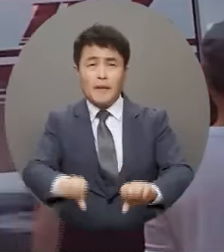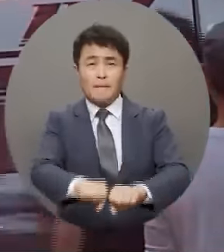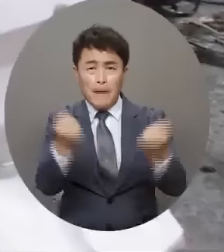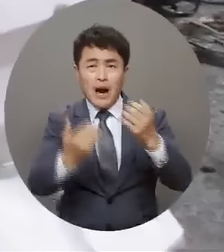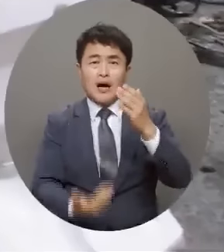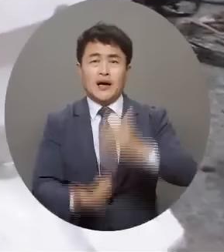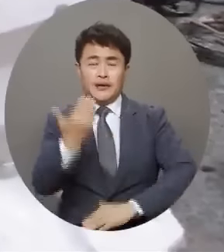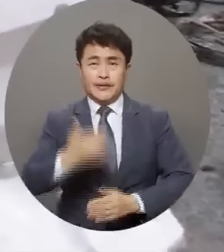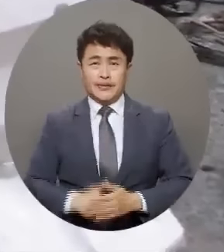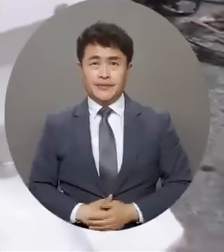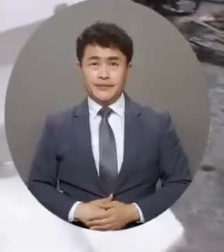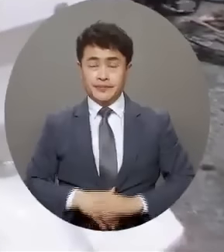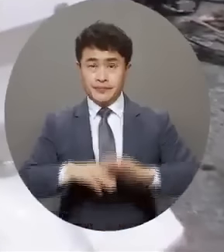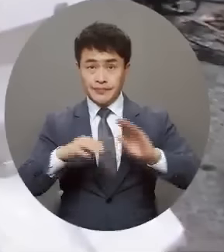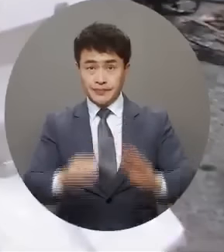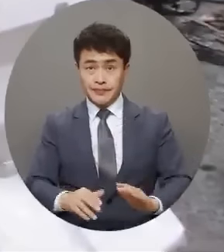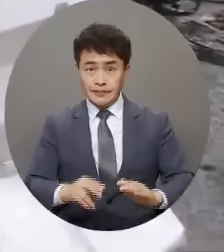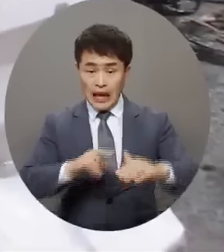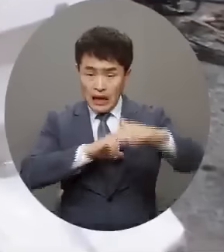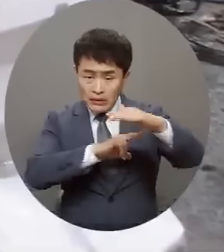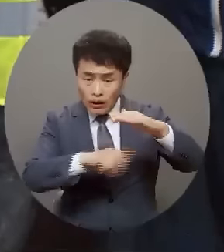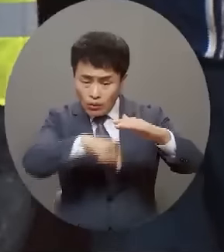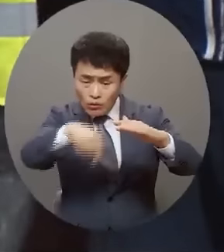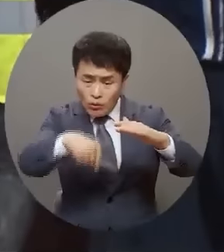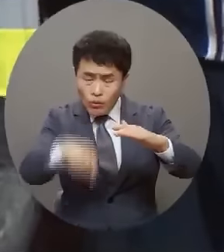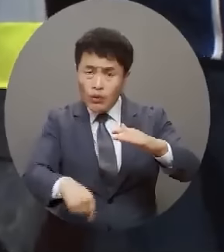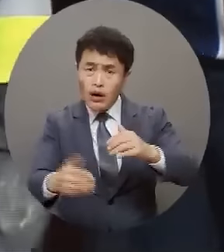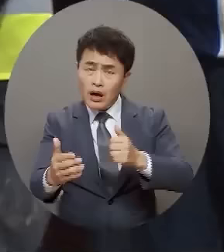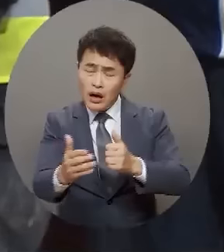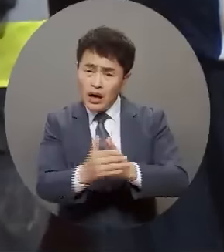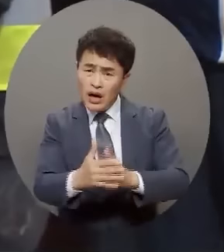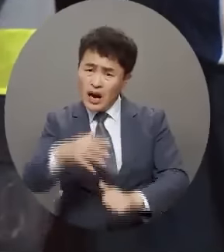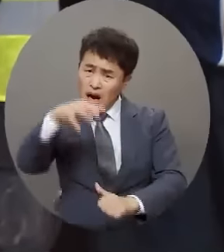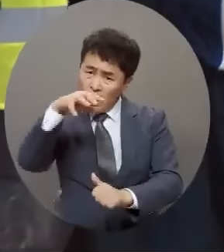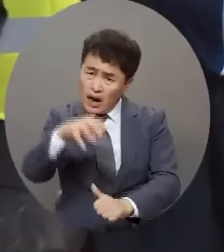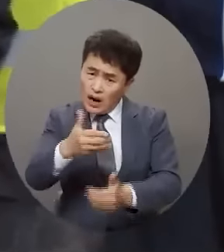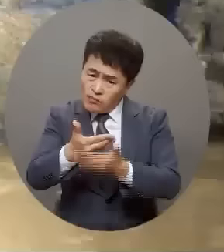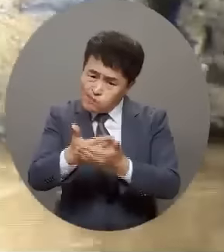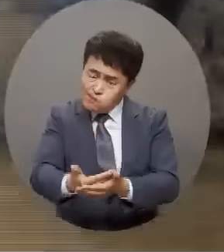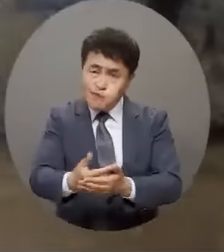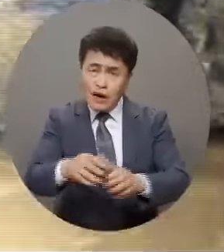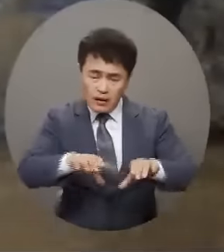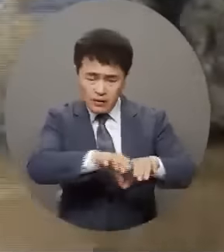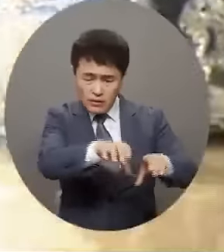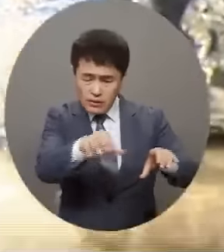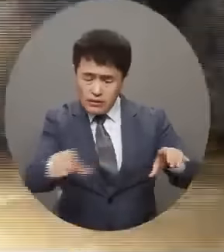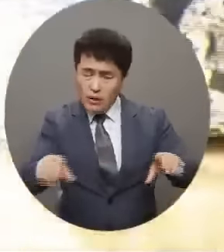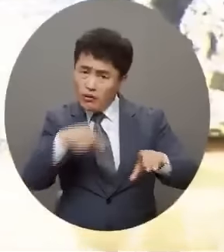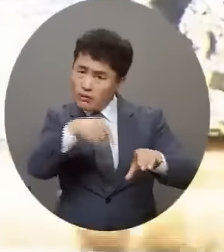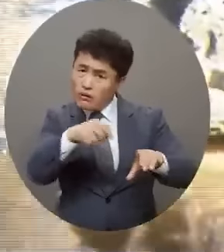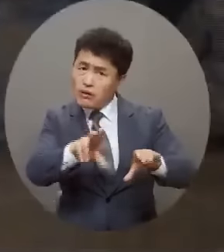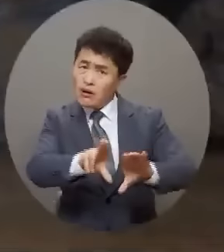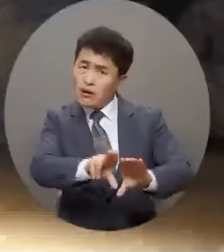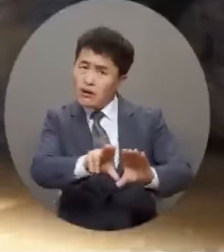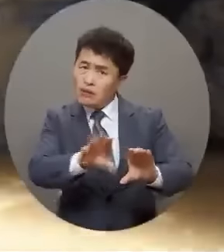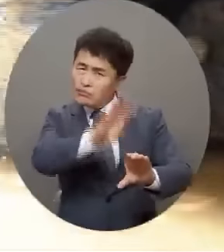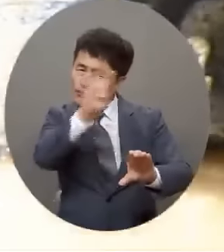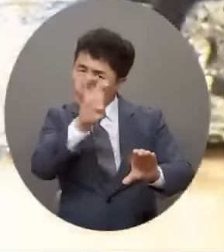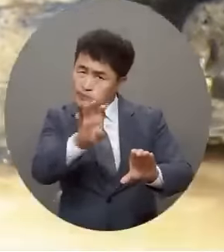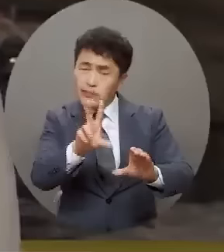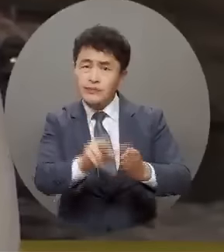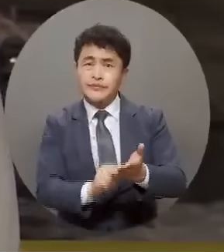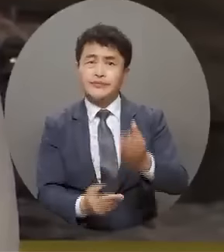겁니다. 철도 공사를 진행하는 과정에서 압력이 쌓이면서 상수도관 연결 이음새에 문제가 생긴 것으로